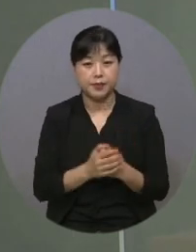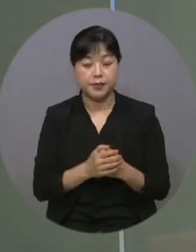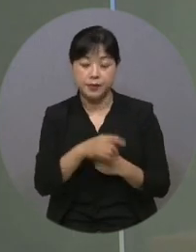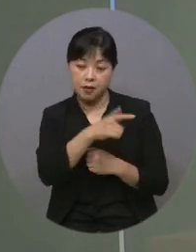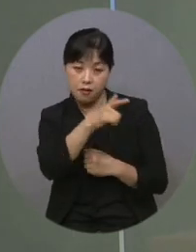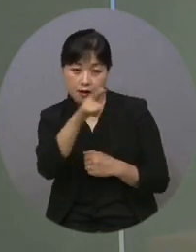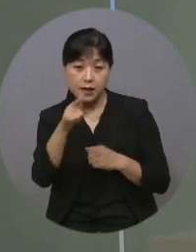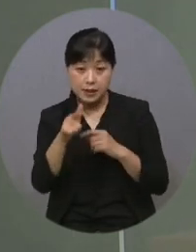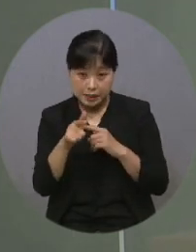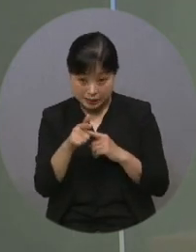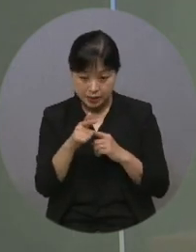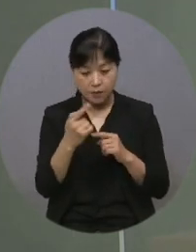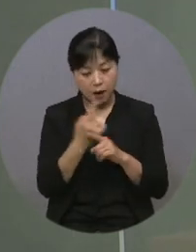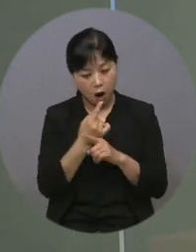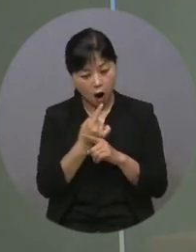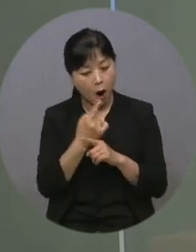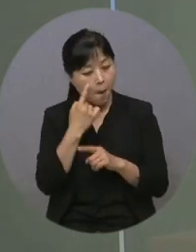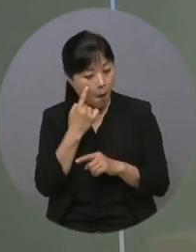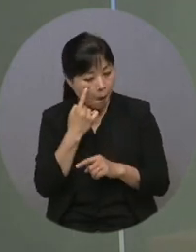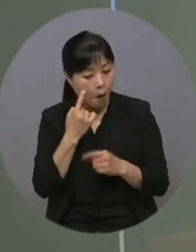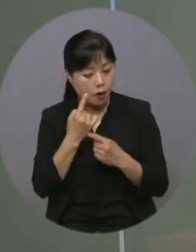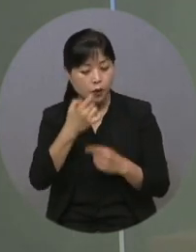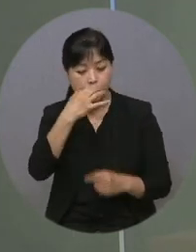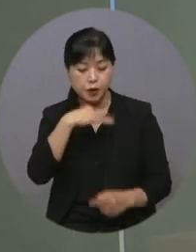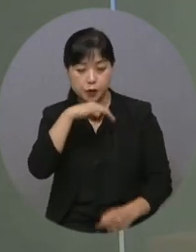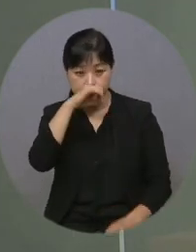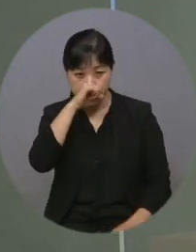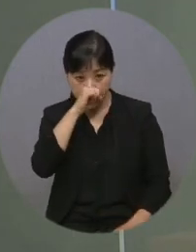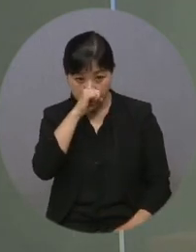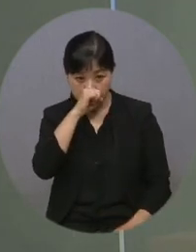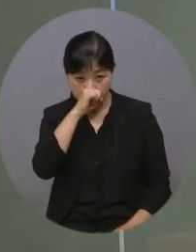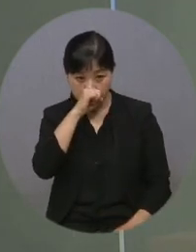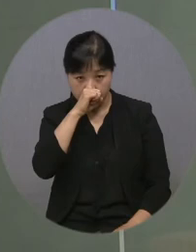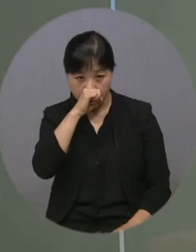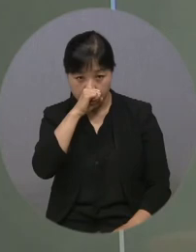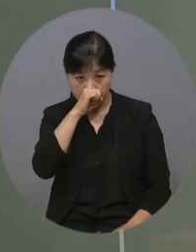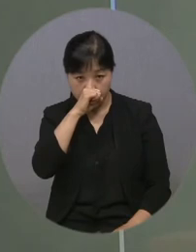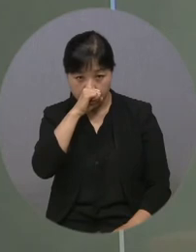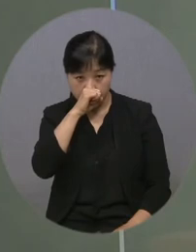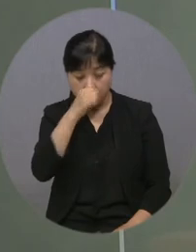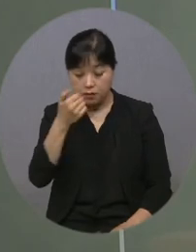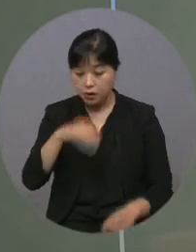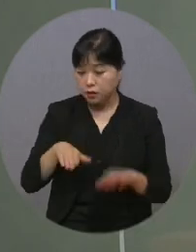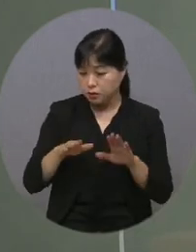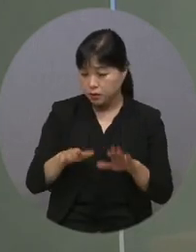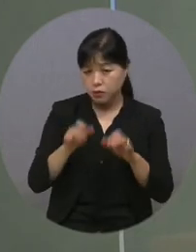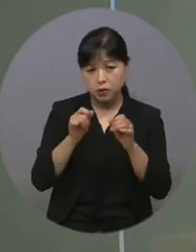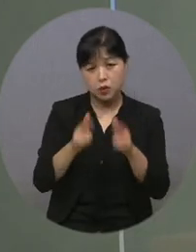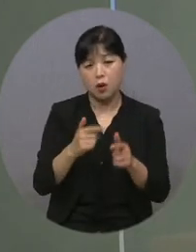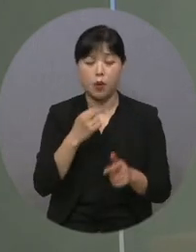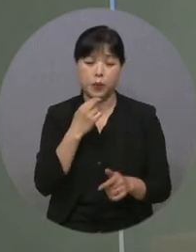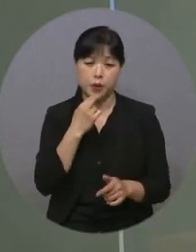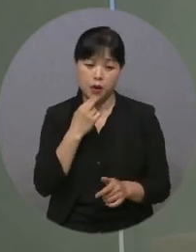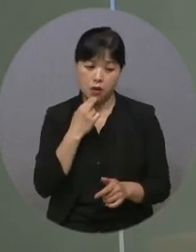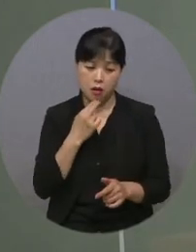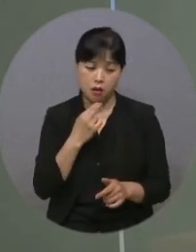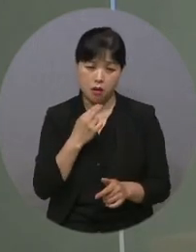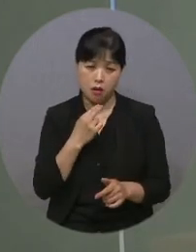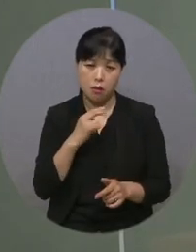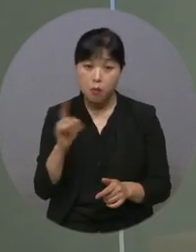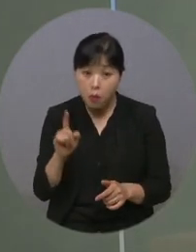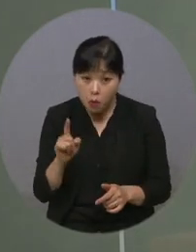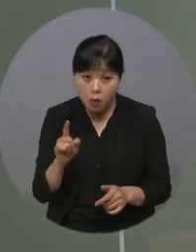좋은데 그것을 지금은 기회가 없어요. 내가 볼 때도